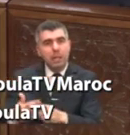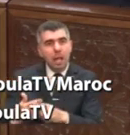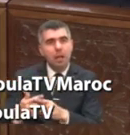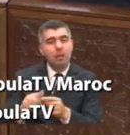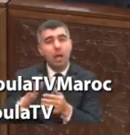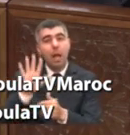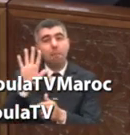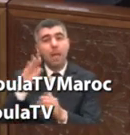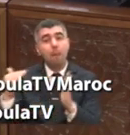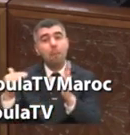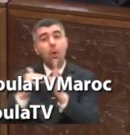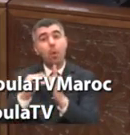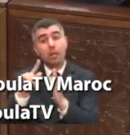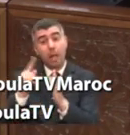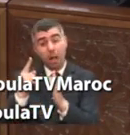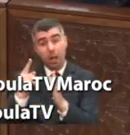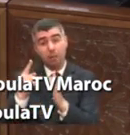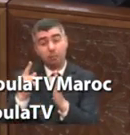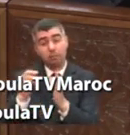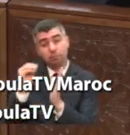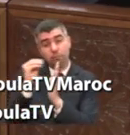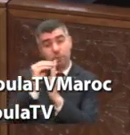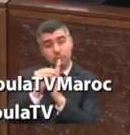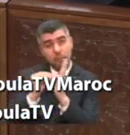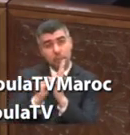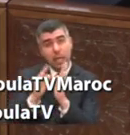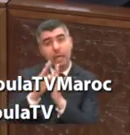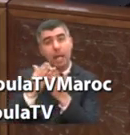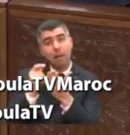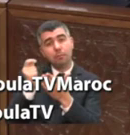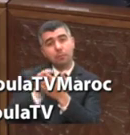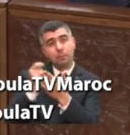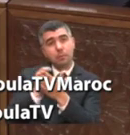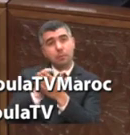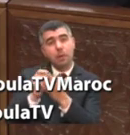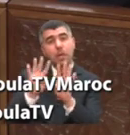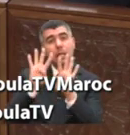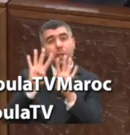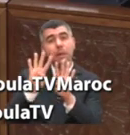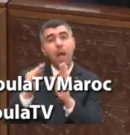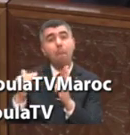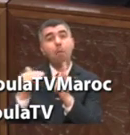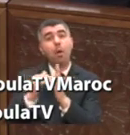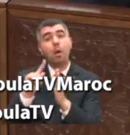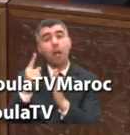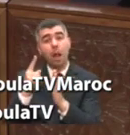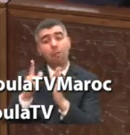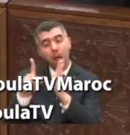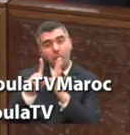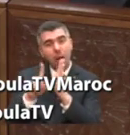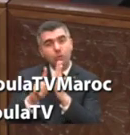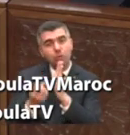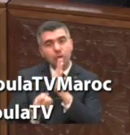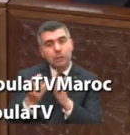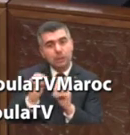من 5 مليون درهم اللي كانت في الدروا دوتور ديال حقوق المؤلف إلى وصلت 180 مليون درهم. نشتغل على قانون جديد ديال